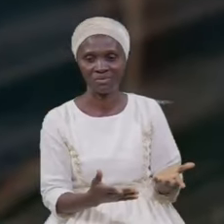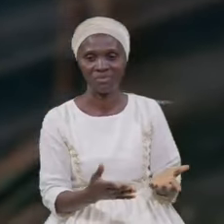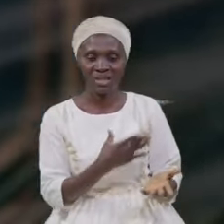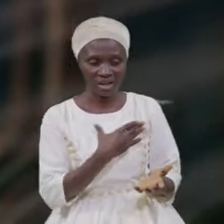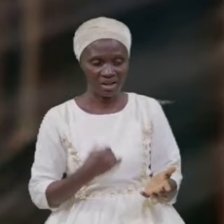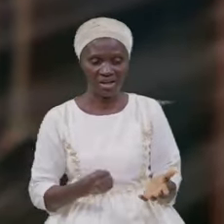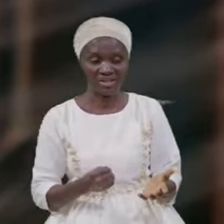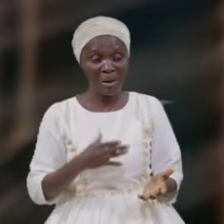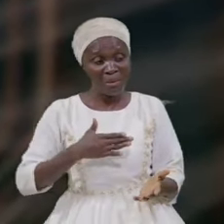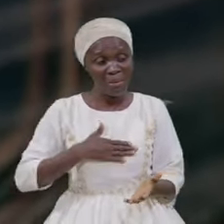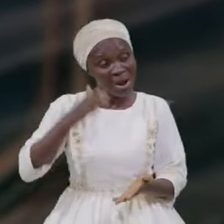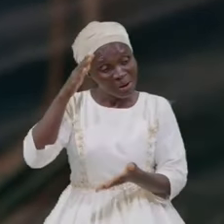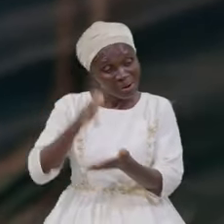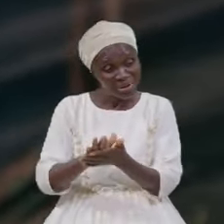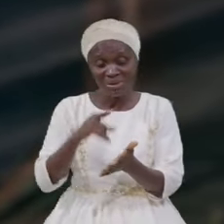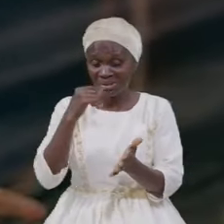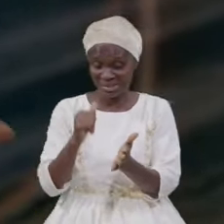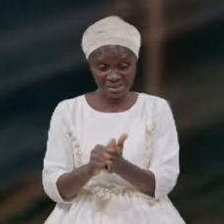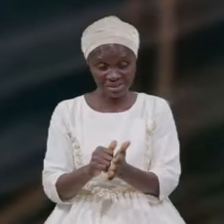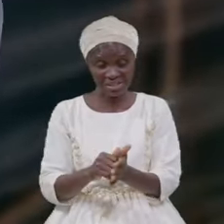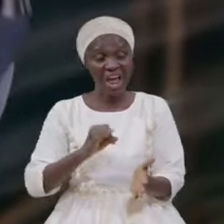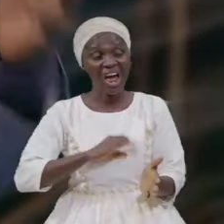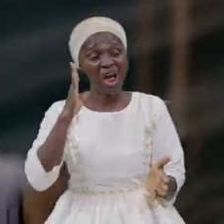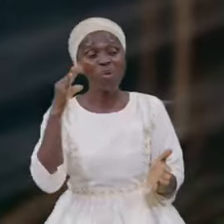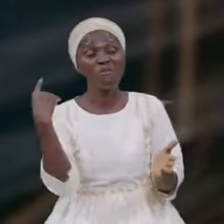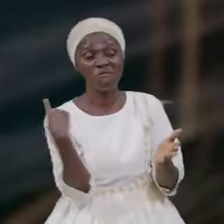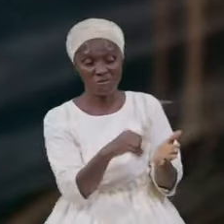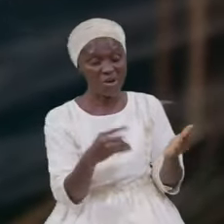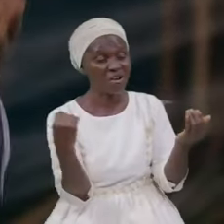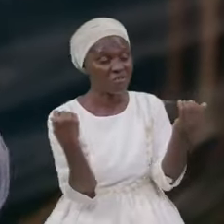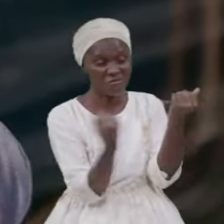même si je jeûne, tu fais quelque chose que je n'aime pas, je vais